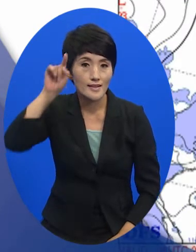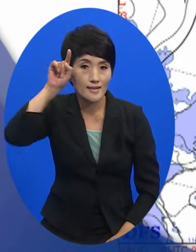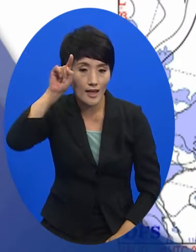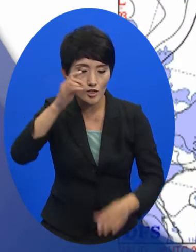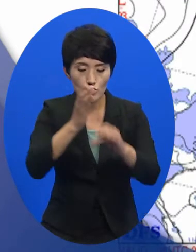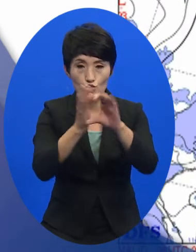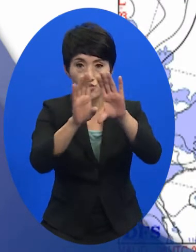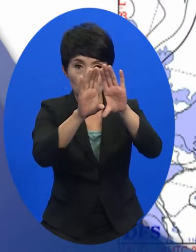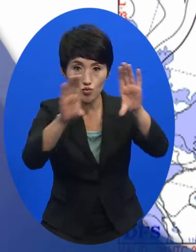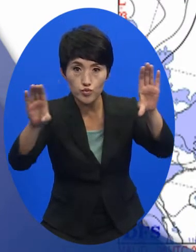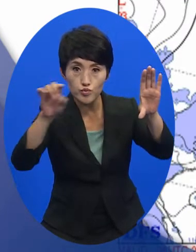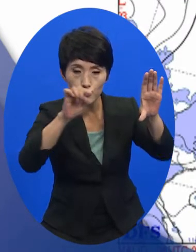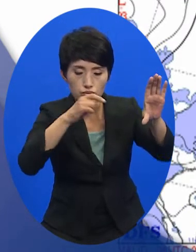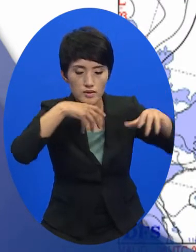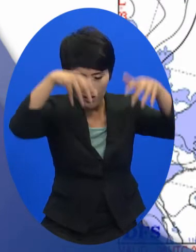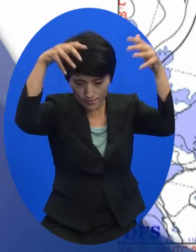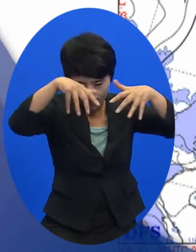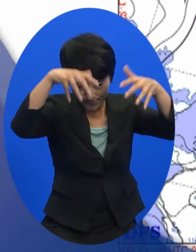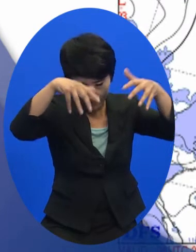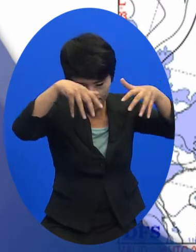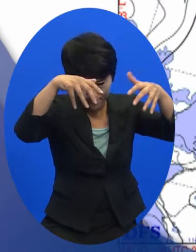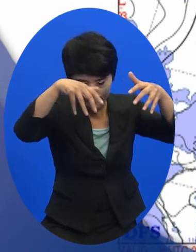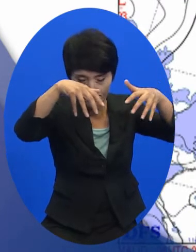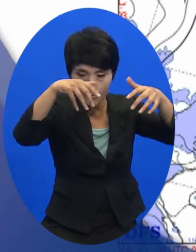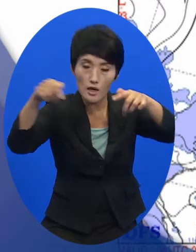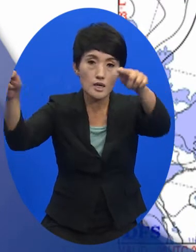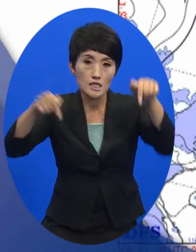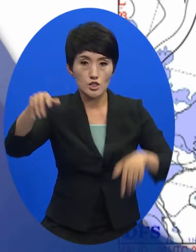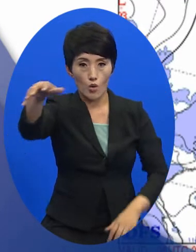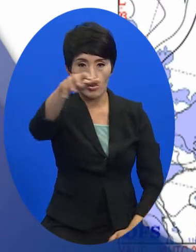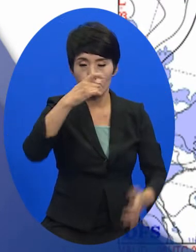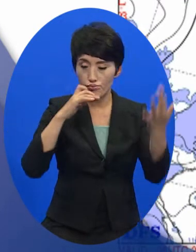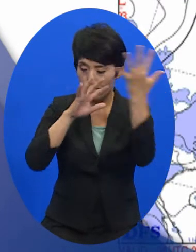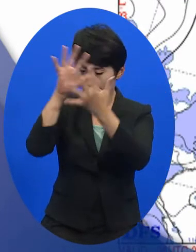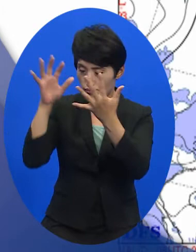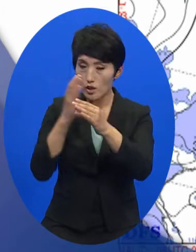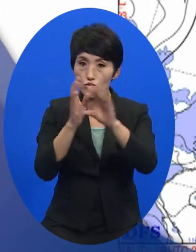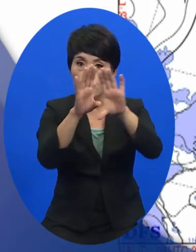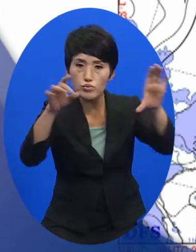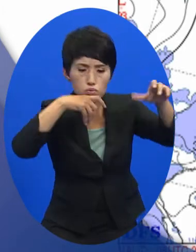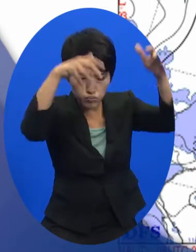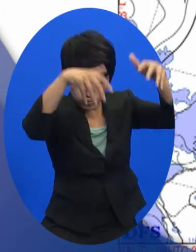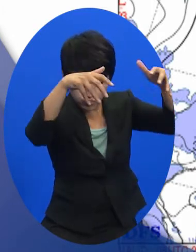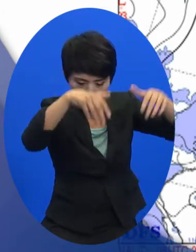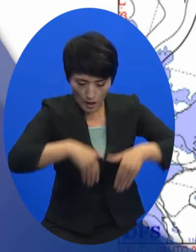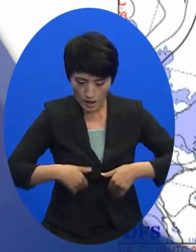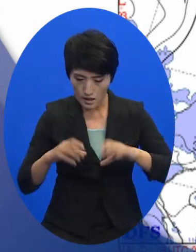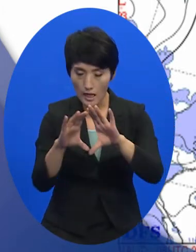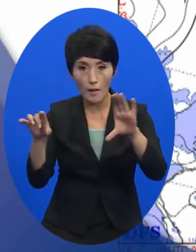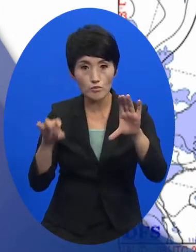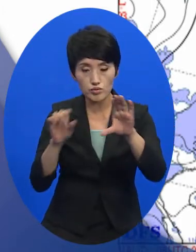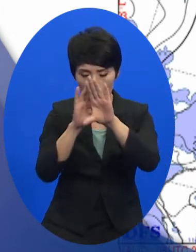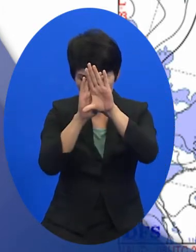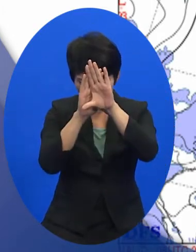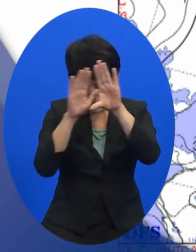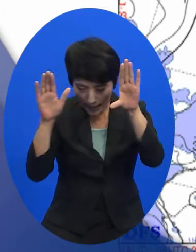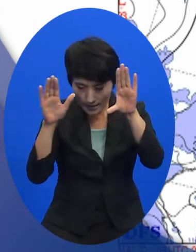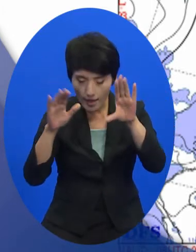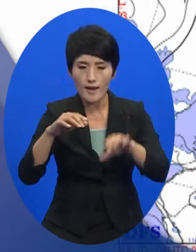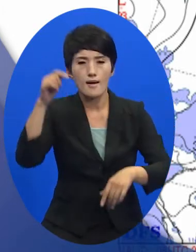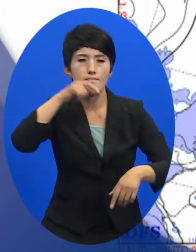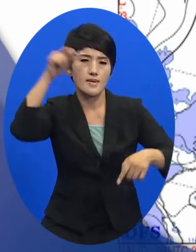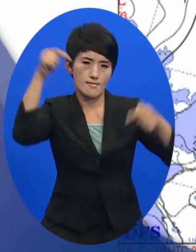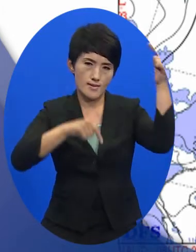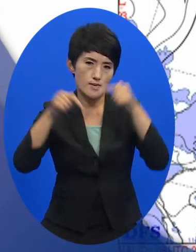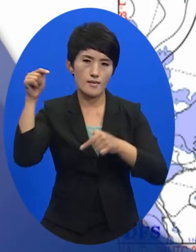낼은 중부지방에서 활성화되는 장마전선의 영향으로 전국이 흐리고 중부지방은 비가 오겠고 남부지방은 도 낮부터 가끔